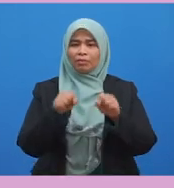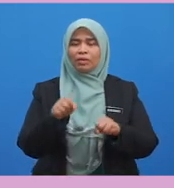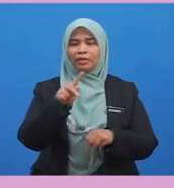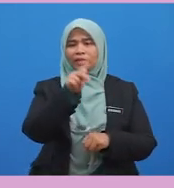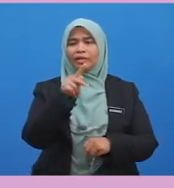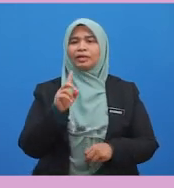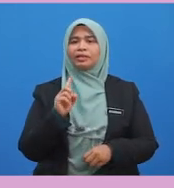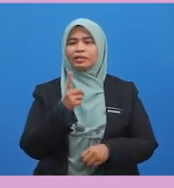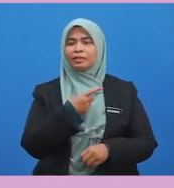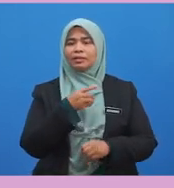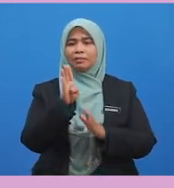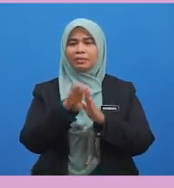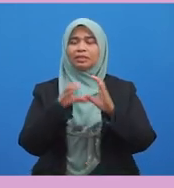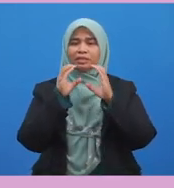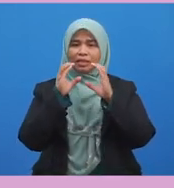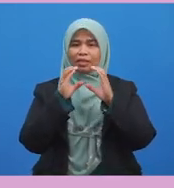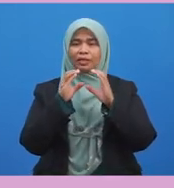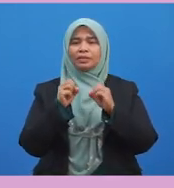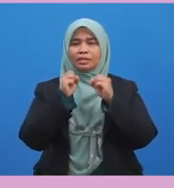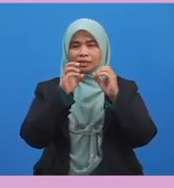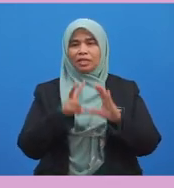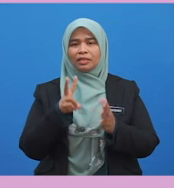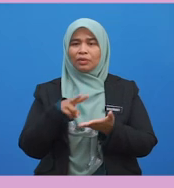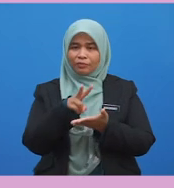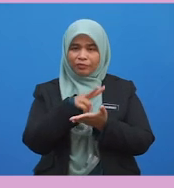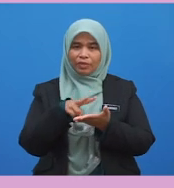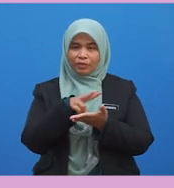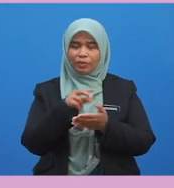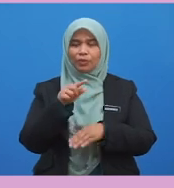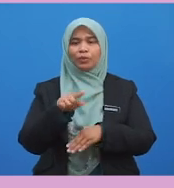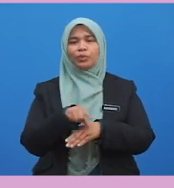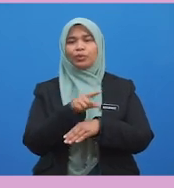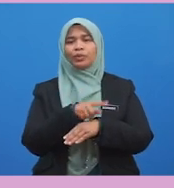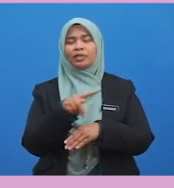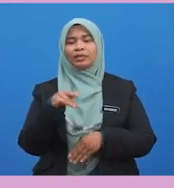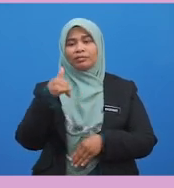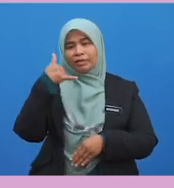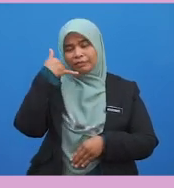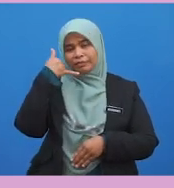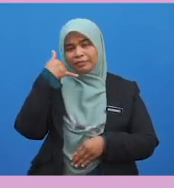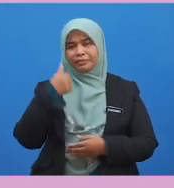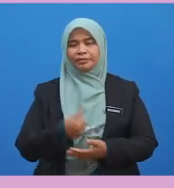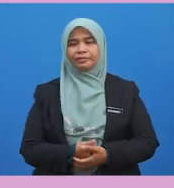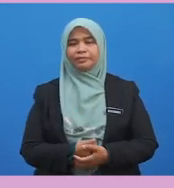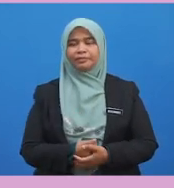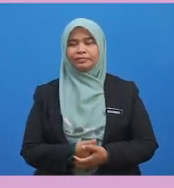bolehkah kita bercakap secara video menggunakan telefon bimbit?